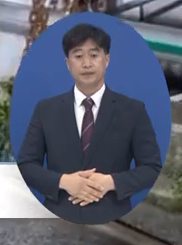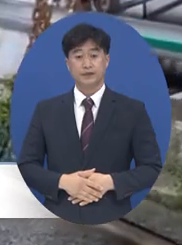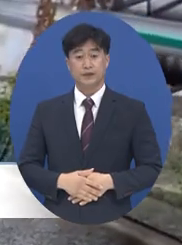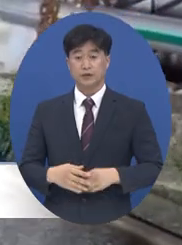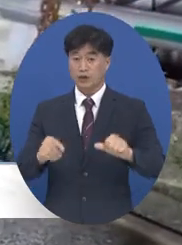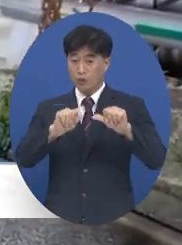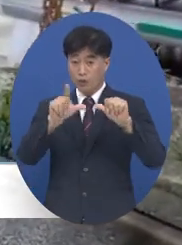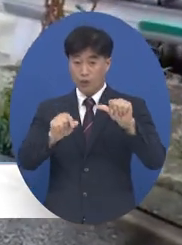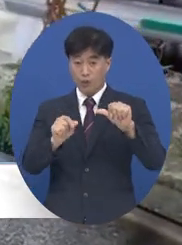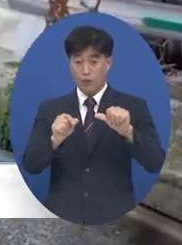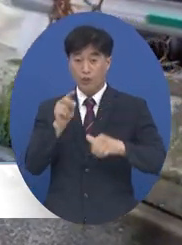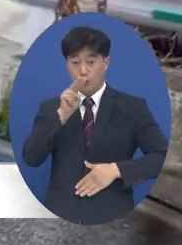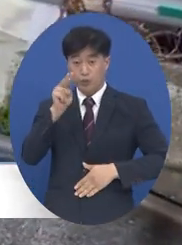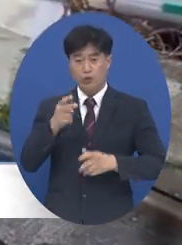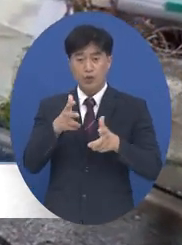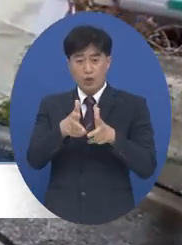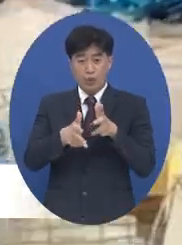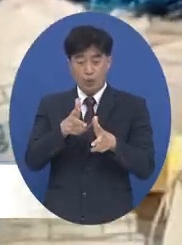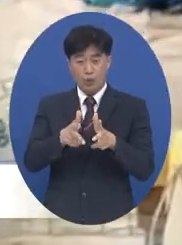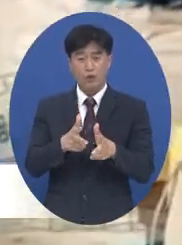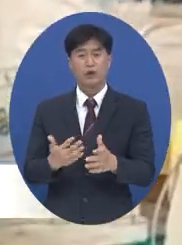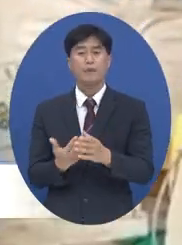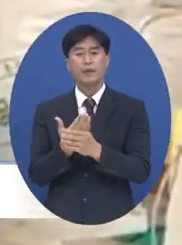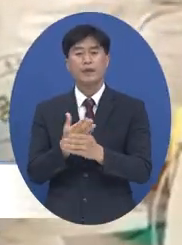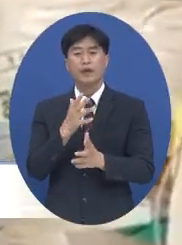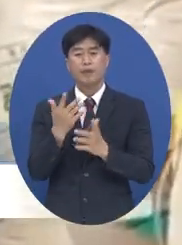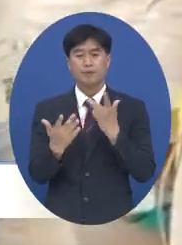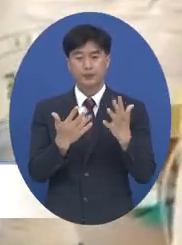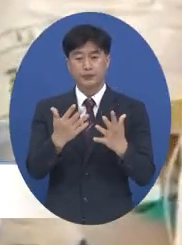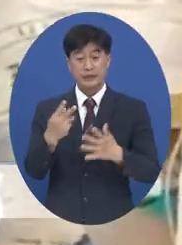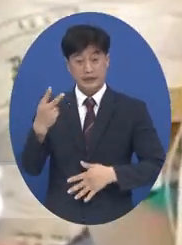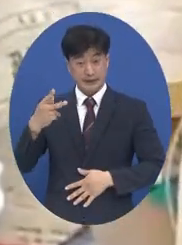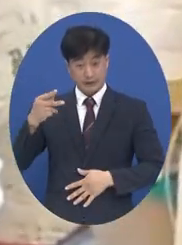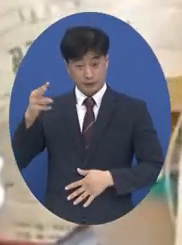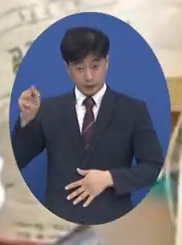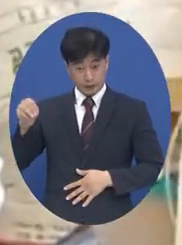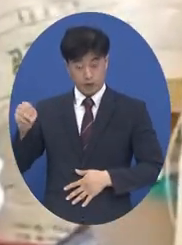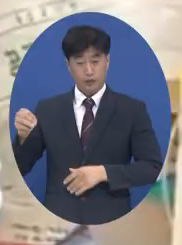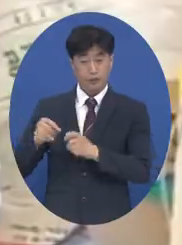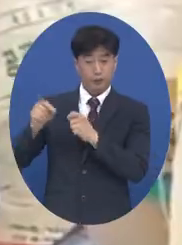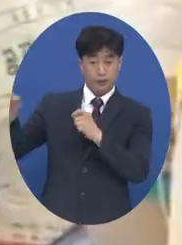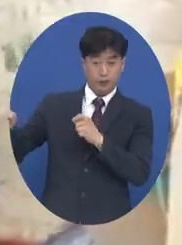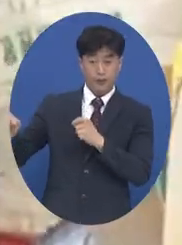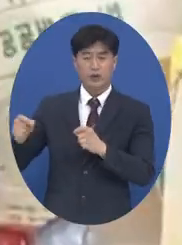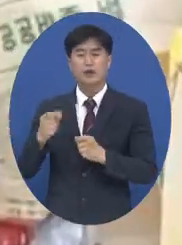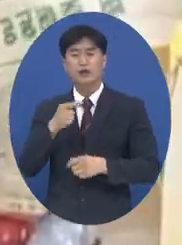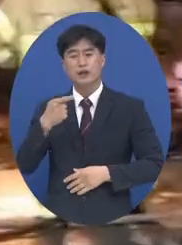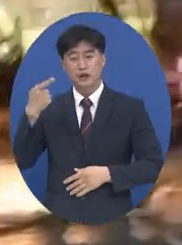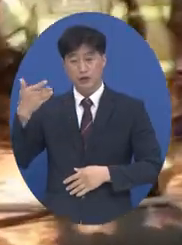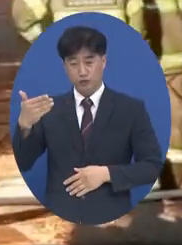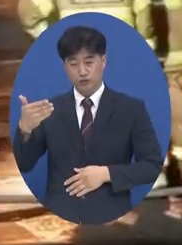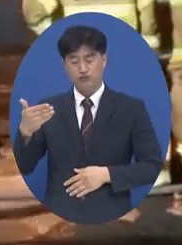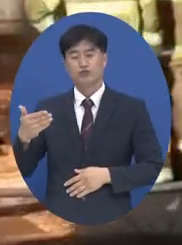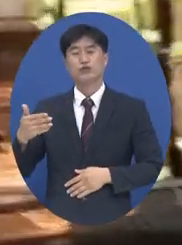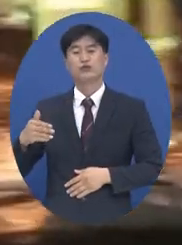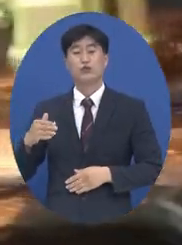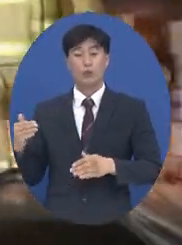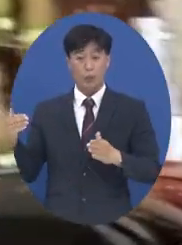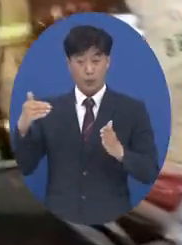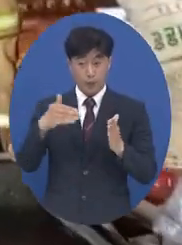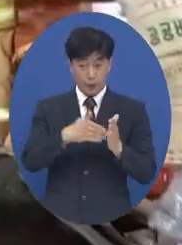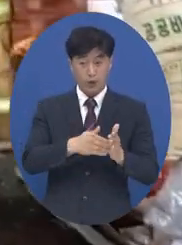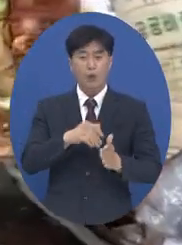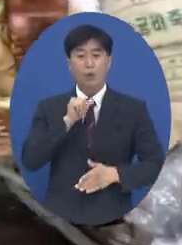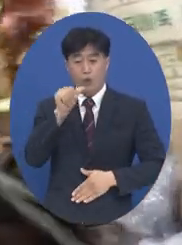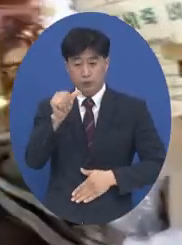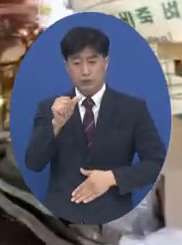지난 5월 용인의 한 공장에서 발생한 화제 불과 2km 떨어진 119 안전센터 에서 5분 만에 출동한 턱에 인명 피해 없이